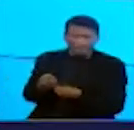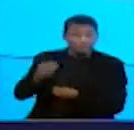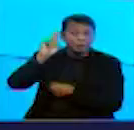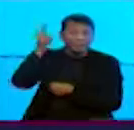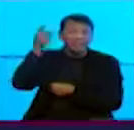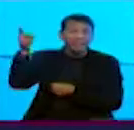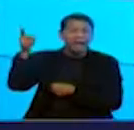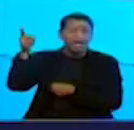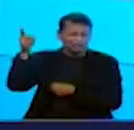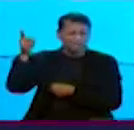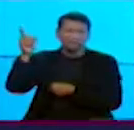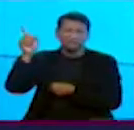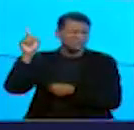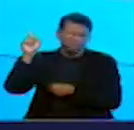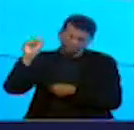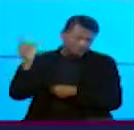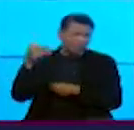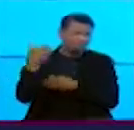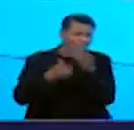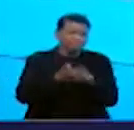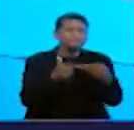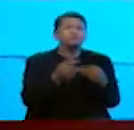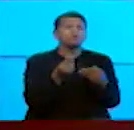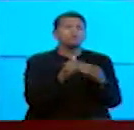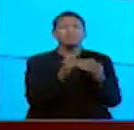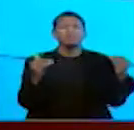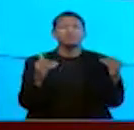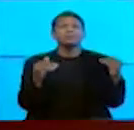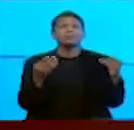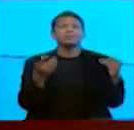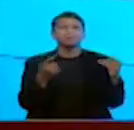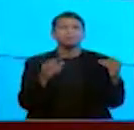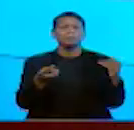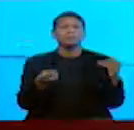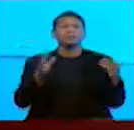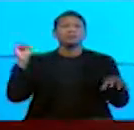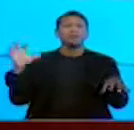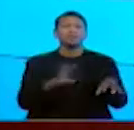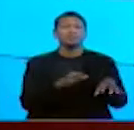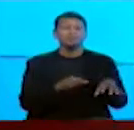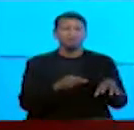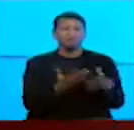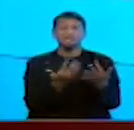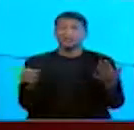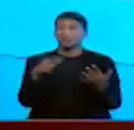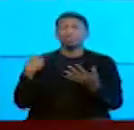menstabilkan harga komoditi ayam potong menjelang bulan Ramadan untuk mengurangi beban dari masyarakat di tengah masa pandemi